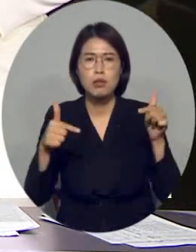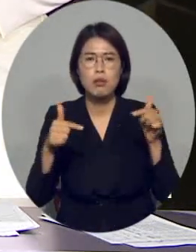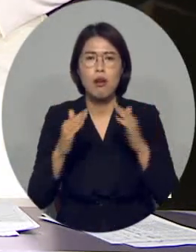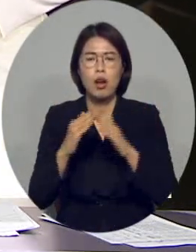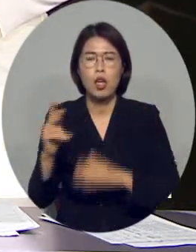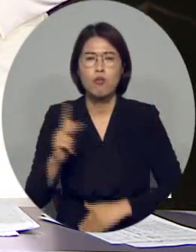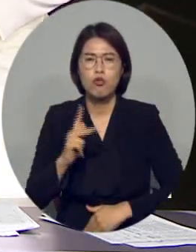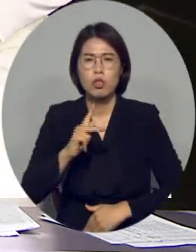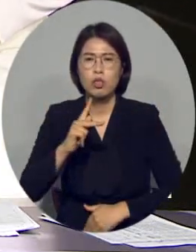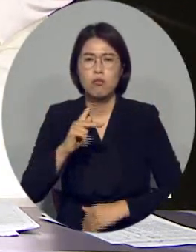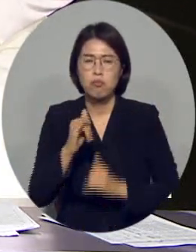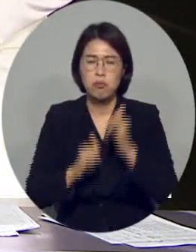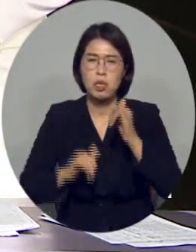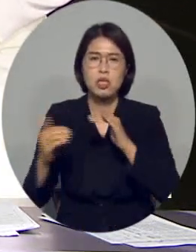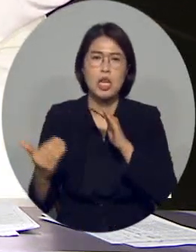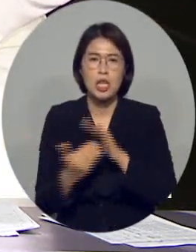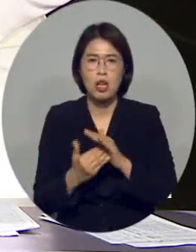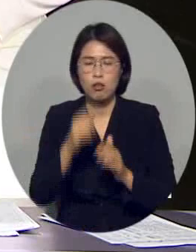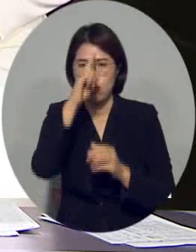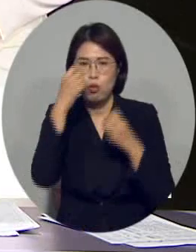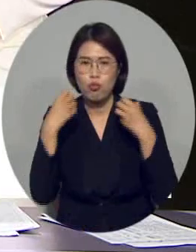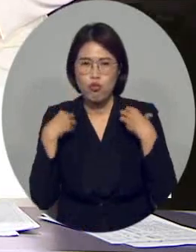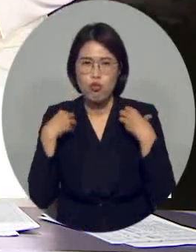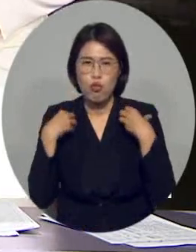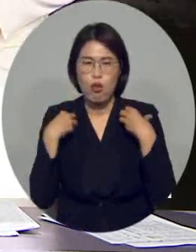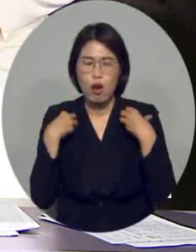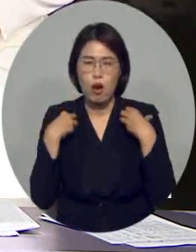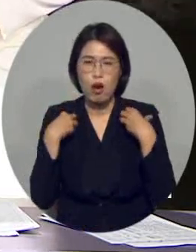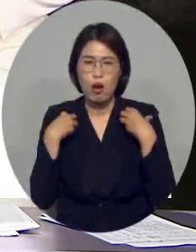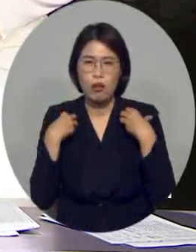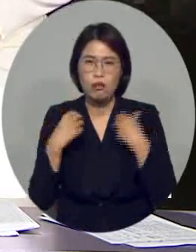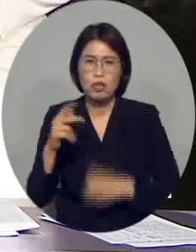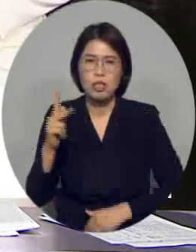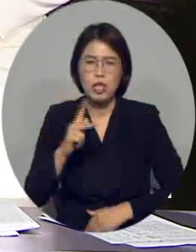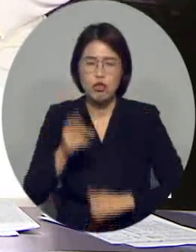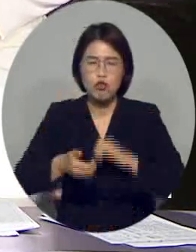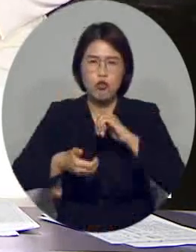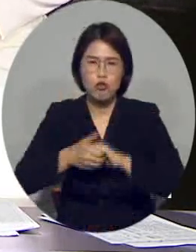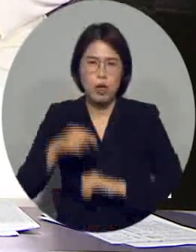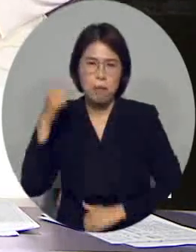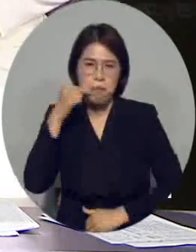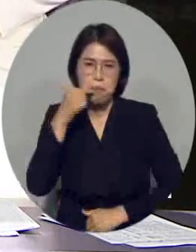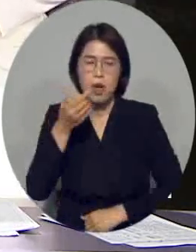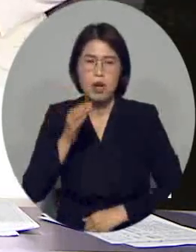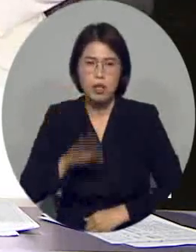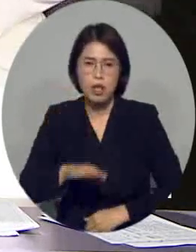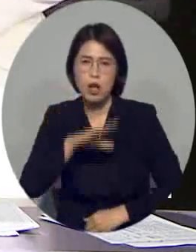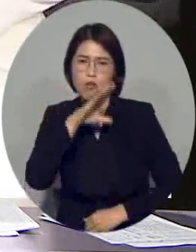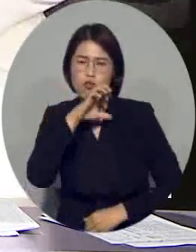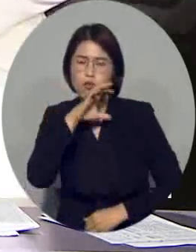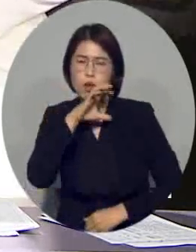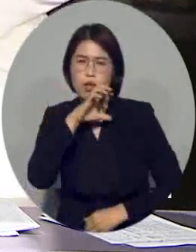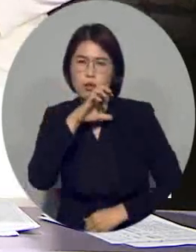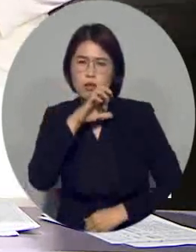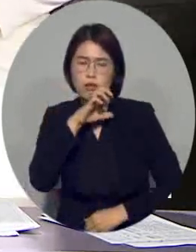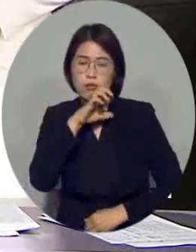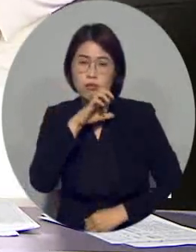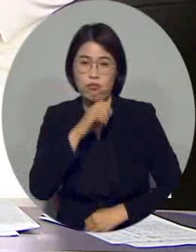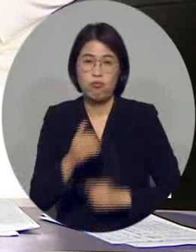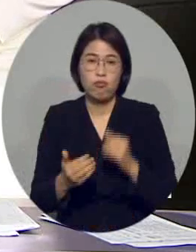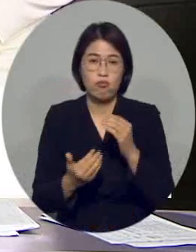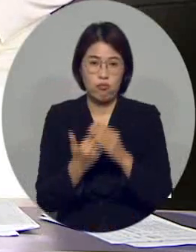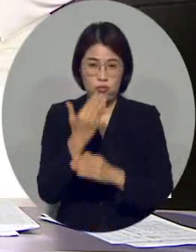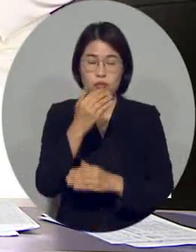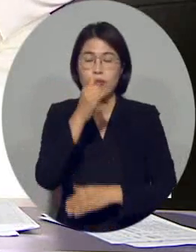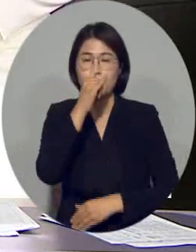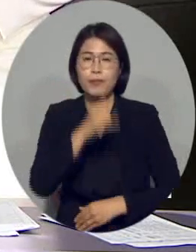사상 최고치입니다. 그래서 결국 정부가 강한 대출 규제 카드를 뽑아들었는데 여기저기서 불만의 목소리가 나오고 있습니다.